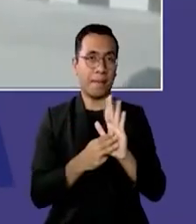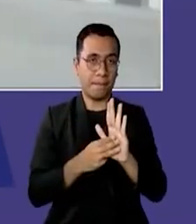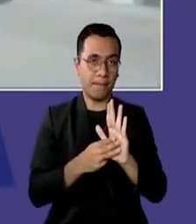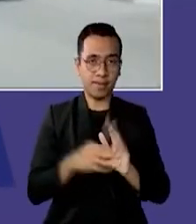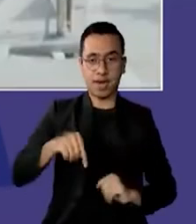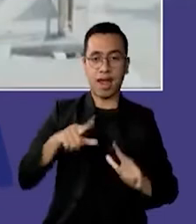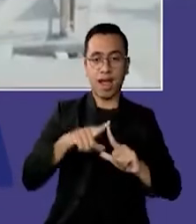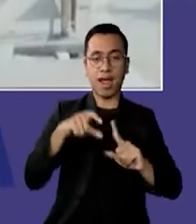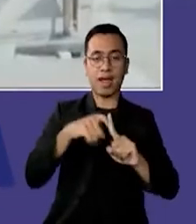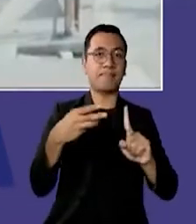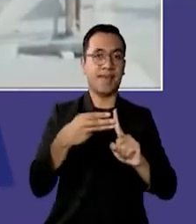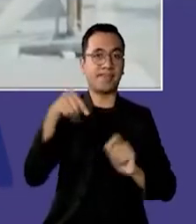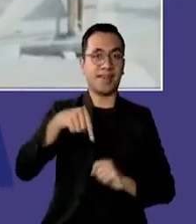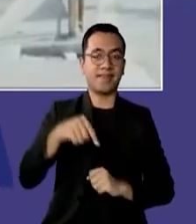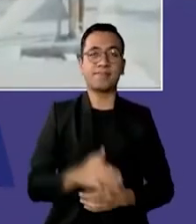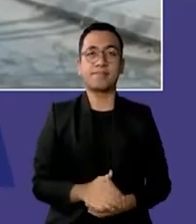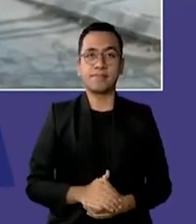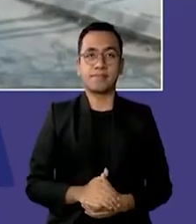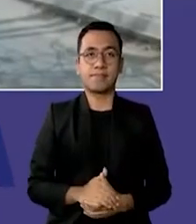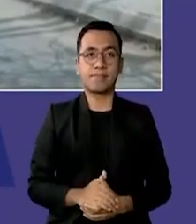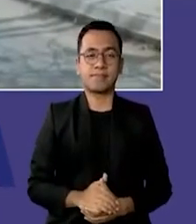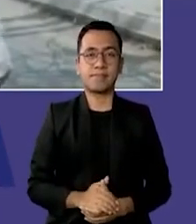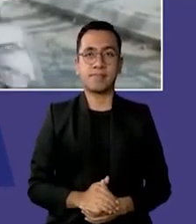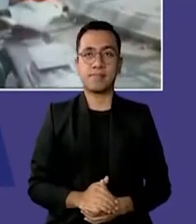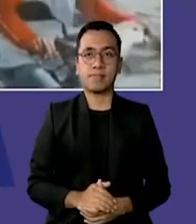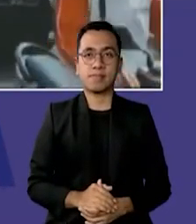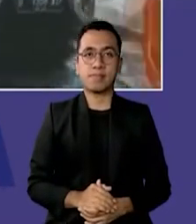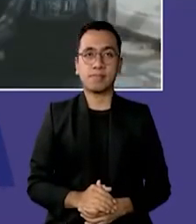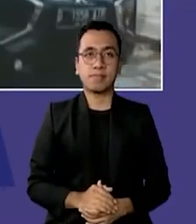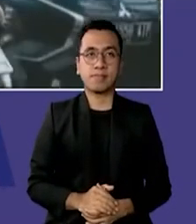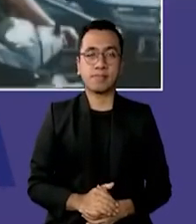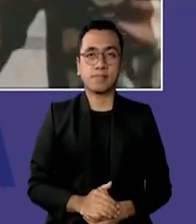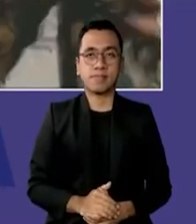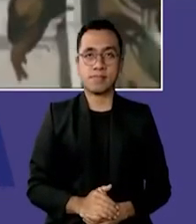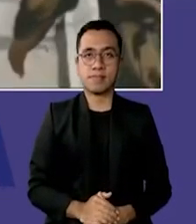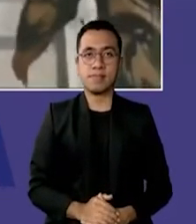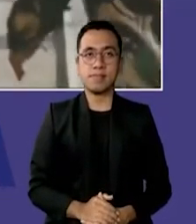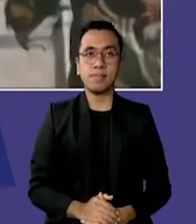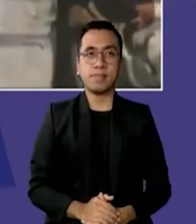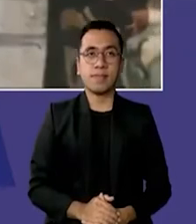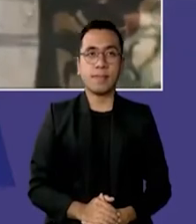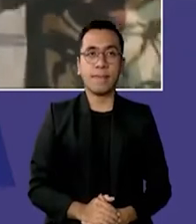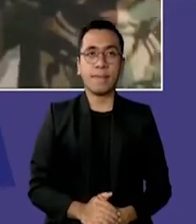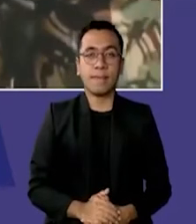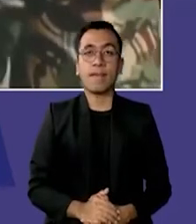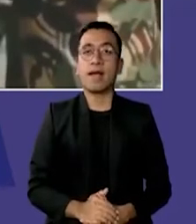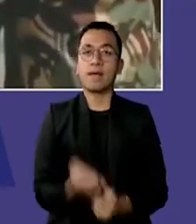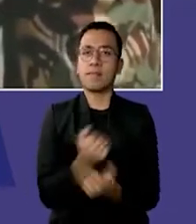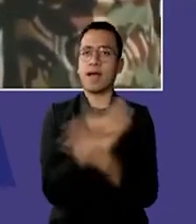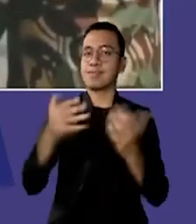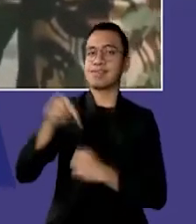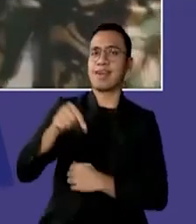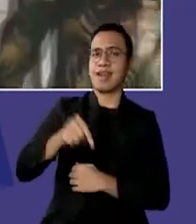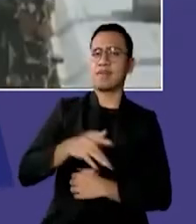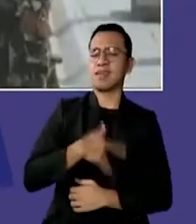baru AKBP Hadi pasti Kebiasaan Baru memang eh hal yang wajar juga ketika memang masyarakatnya hari ini